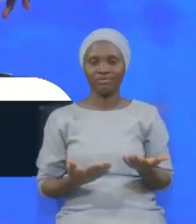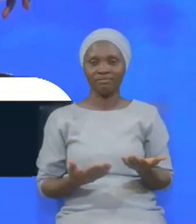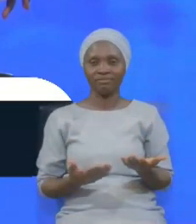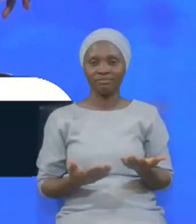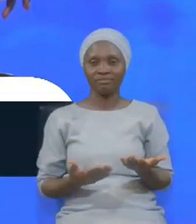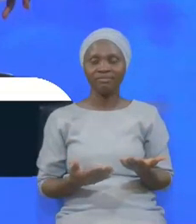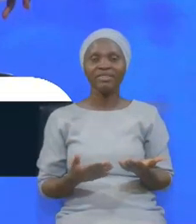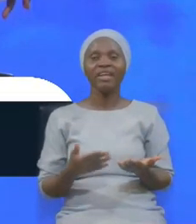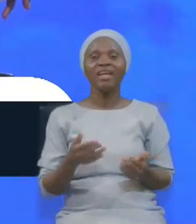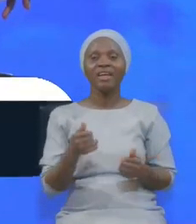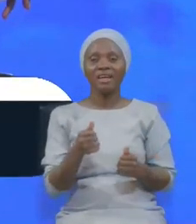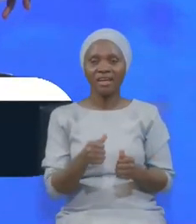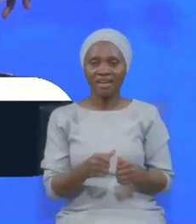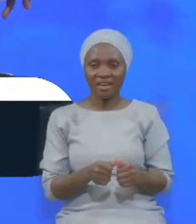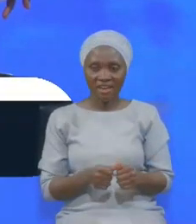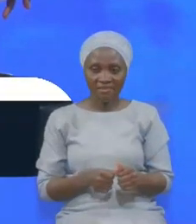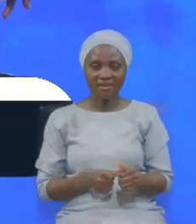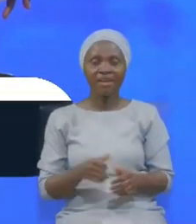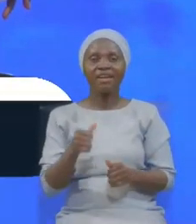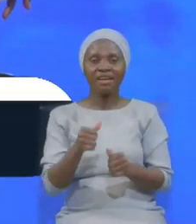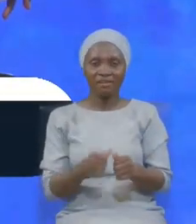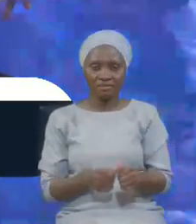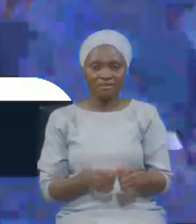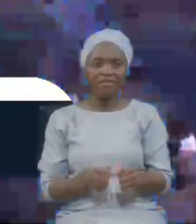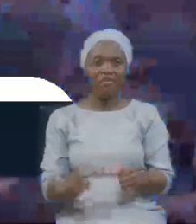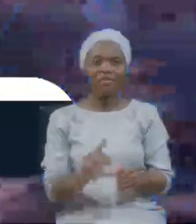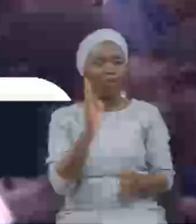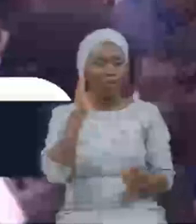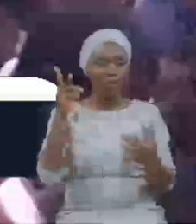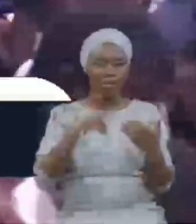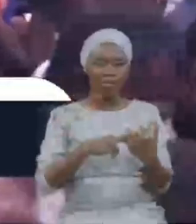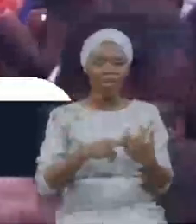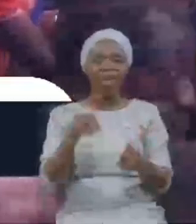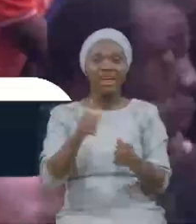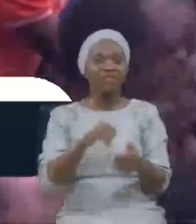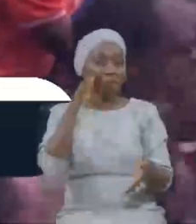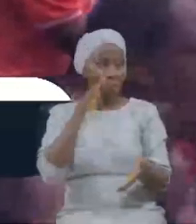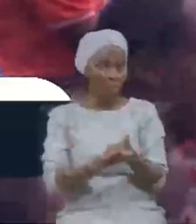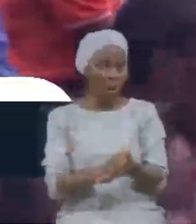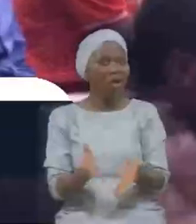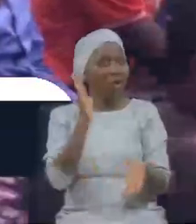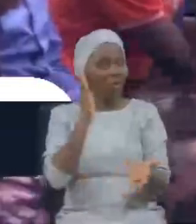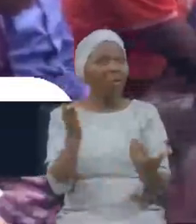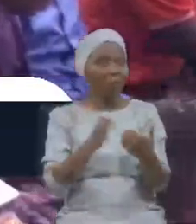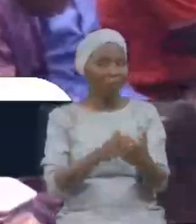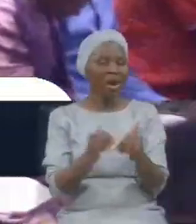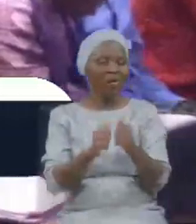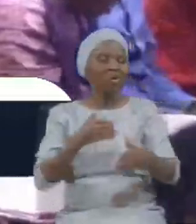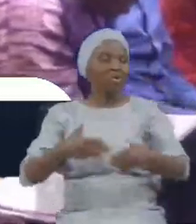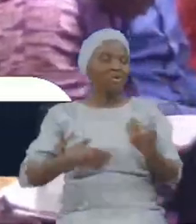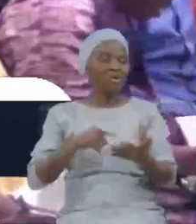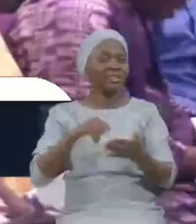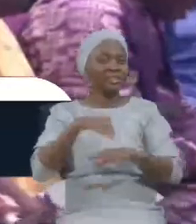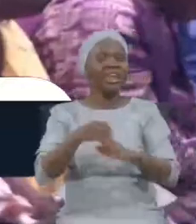Chaque femme va retourner avec joie ce soir. Chaque mari va retourner avec joie ce